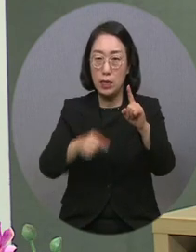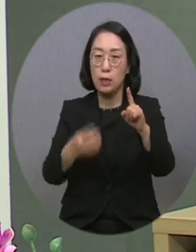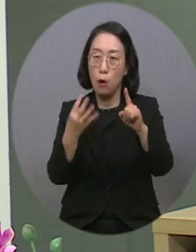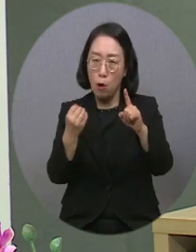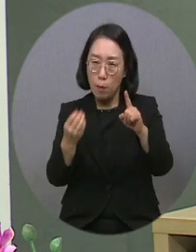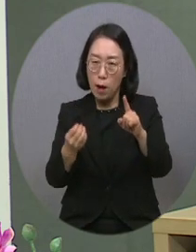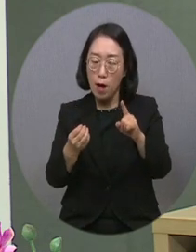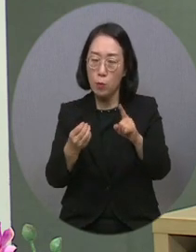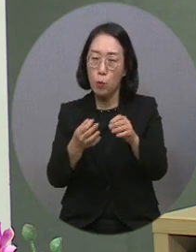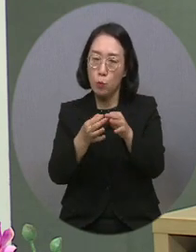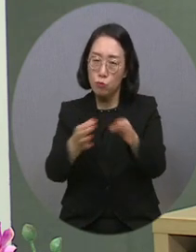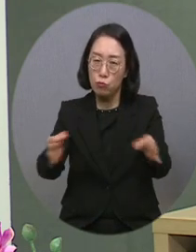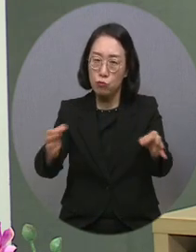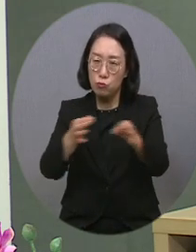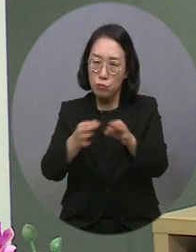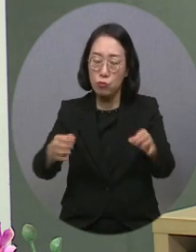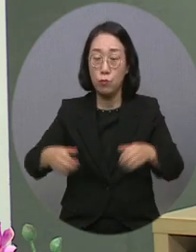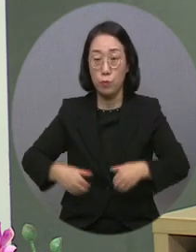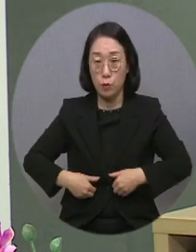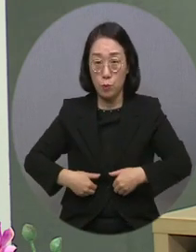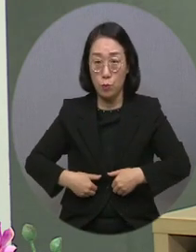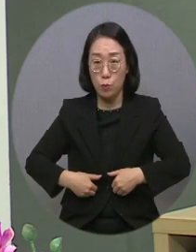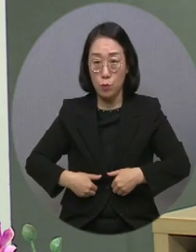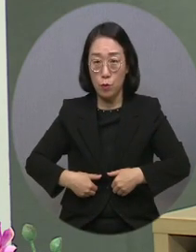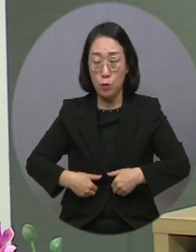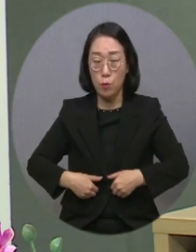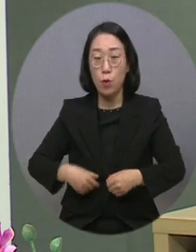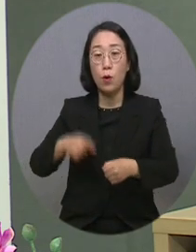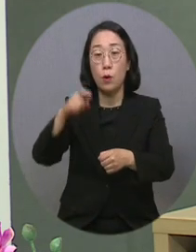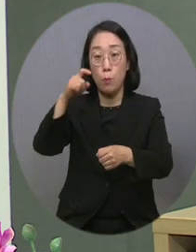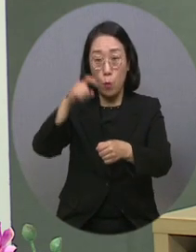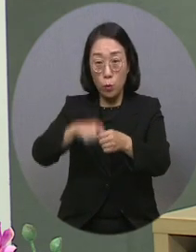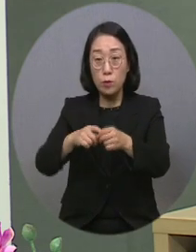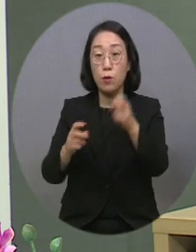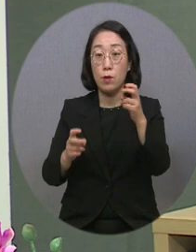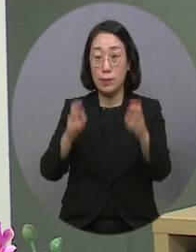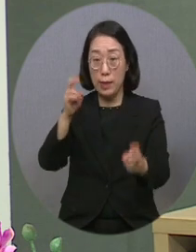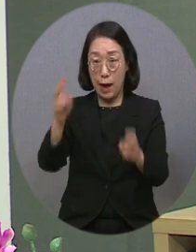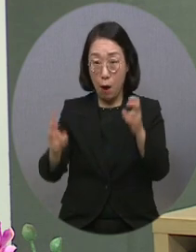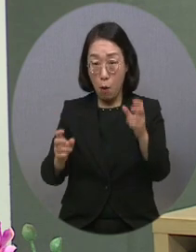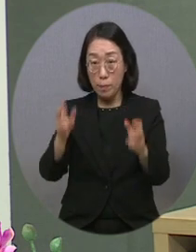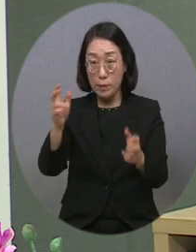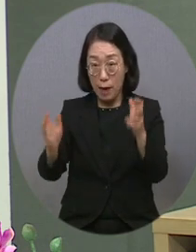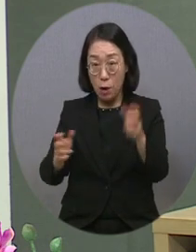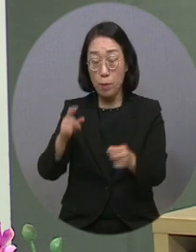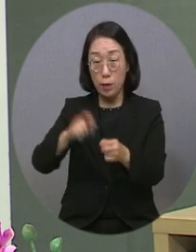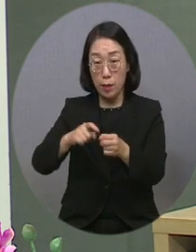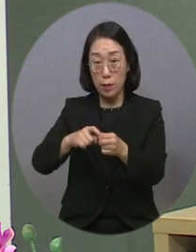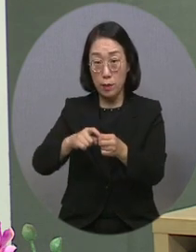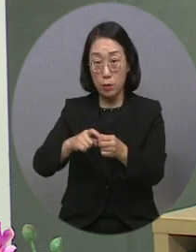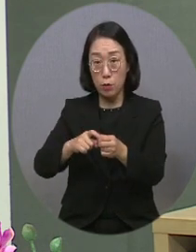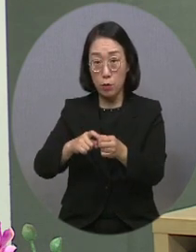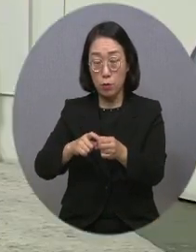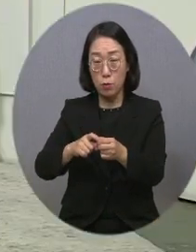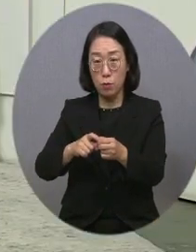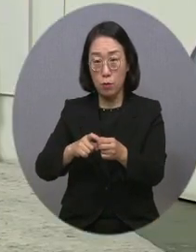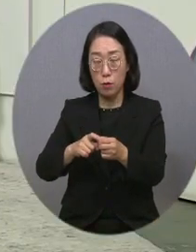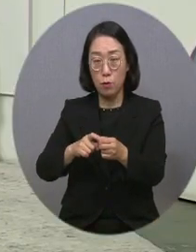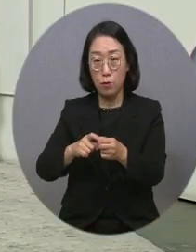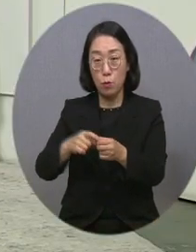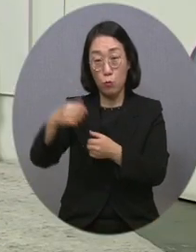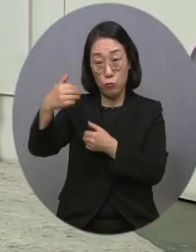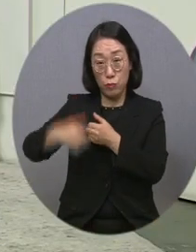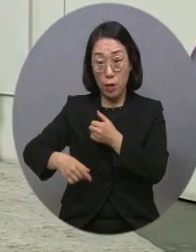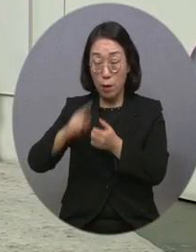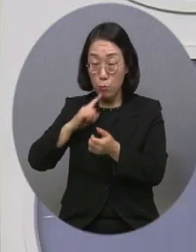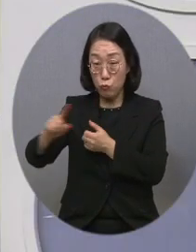지급을 해야겠습니다 하고 네. 그 목적 사업에 대해서 소위 말하자면 청구를 한다고 할까요? 예. 요청을